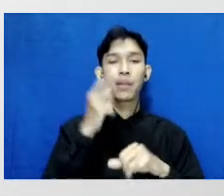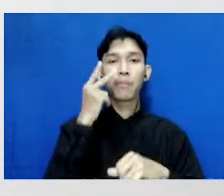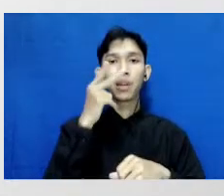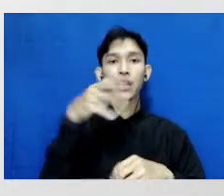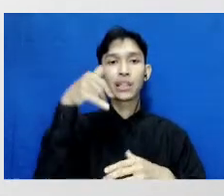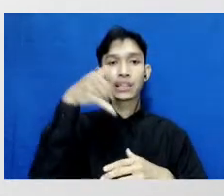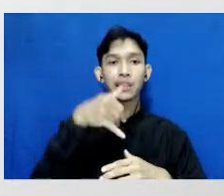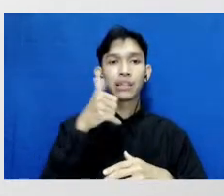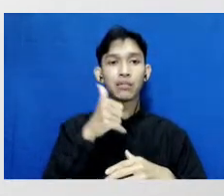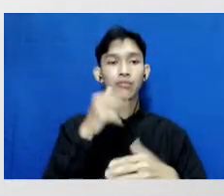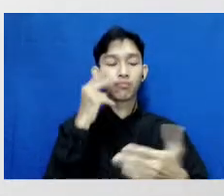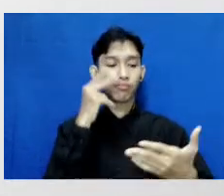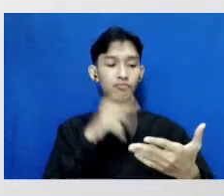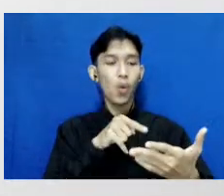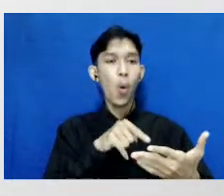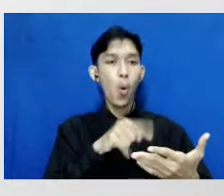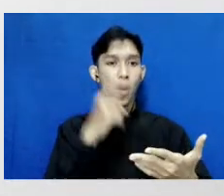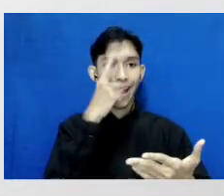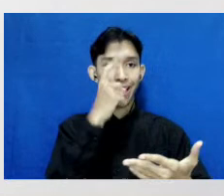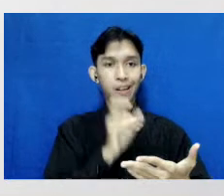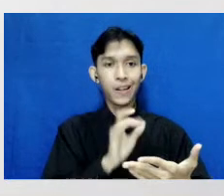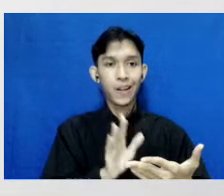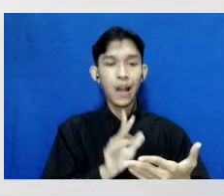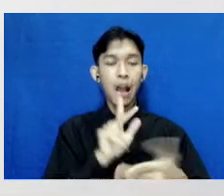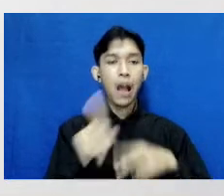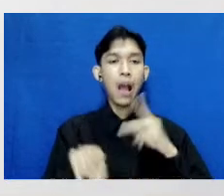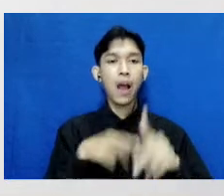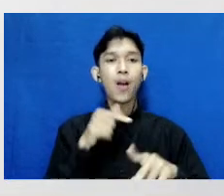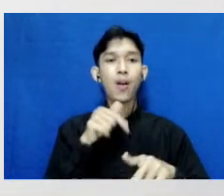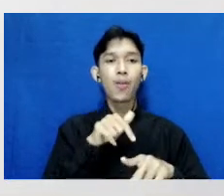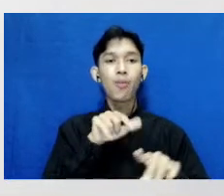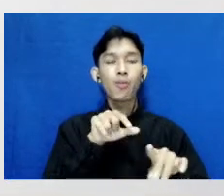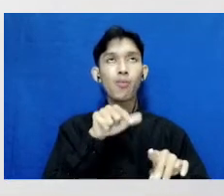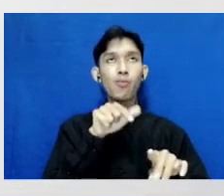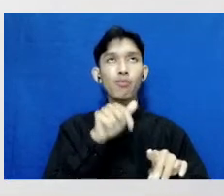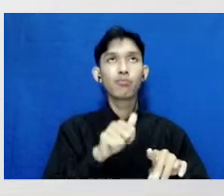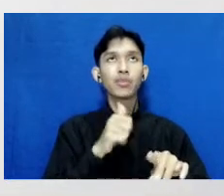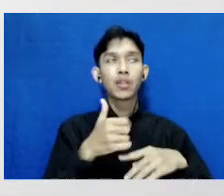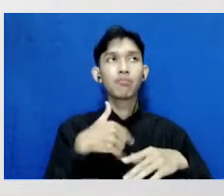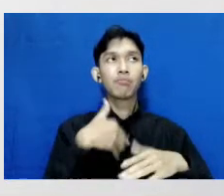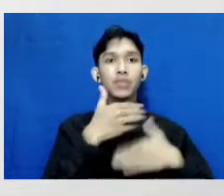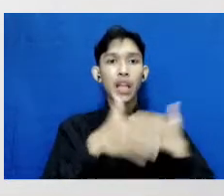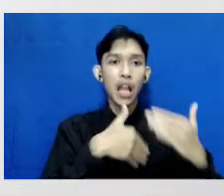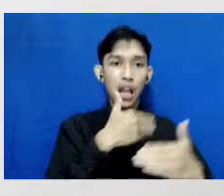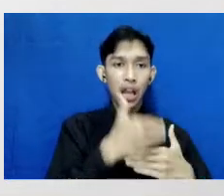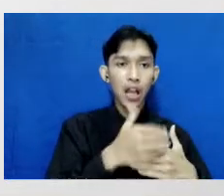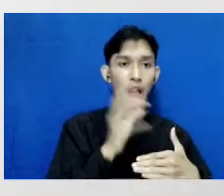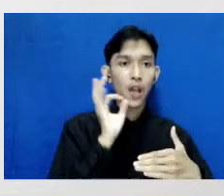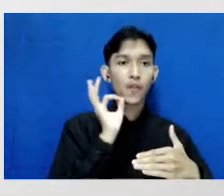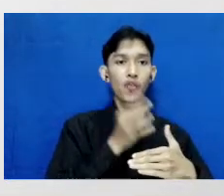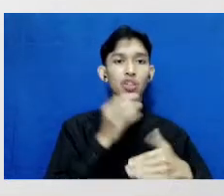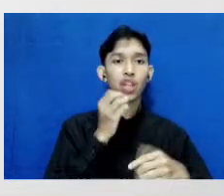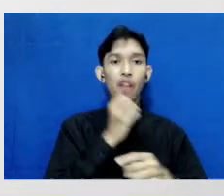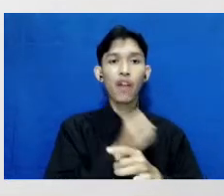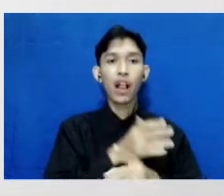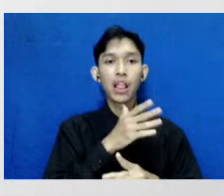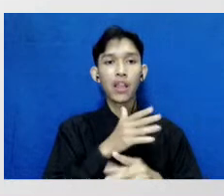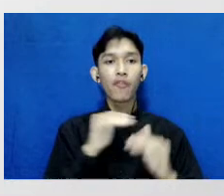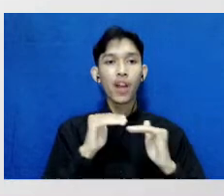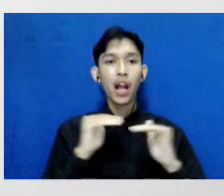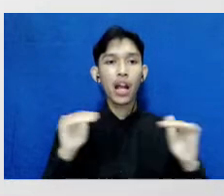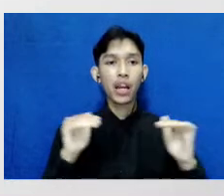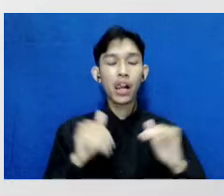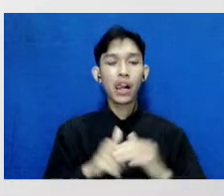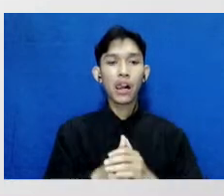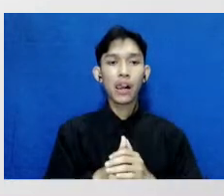bisa benar-benar diyakinkan bahwa otoritas ini kelak bisa menjalankan fungsinya secara efektif dan adil.